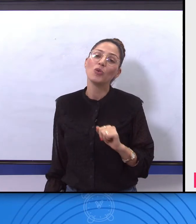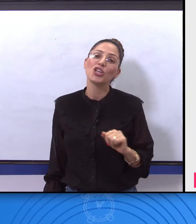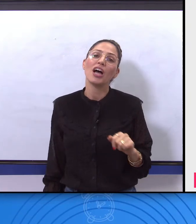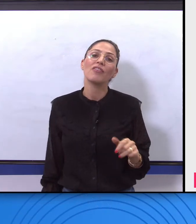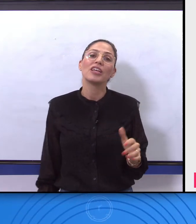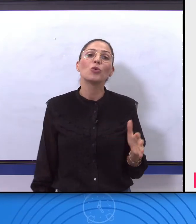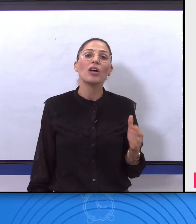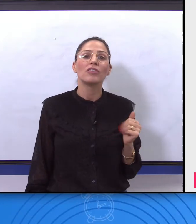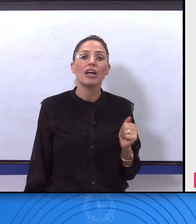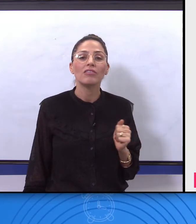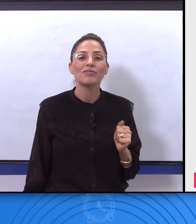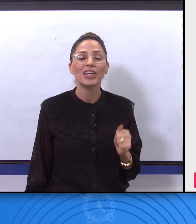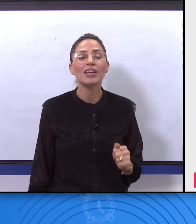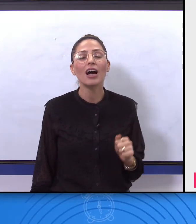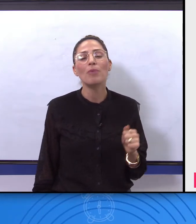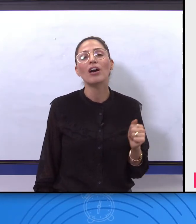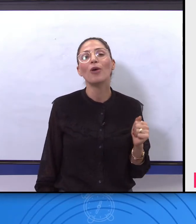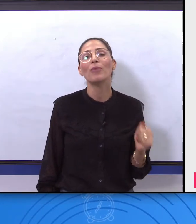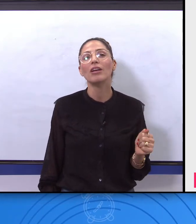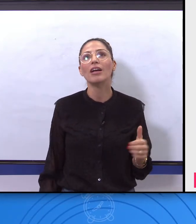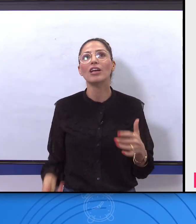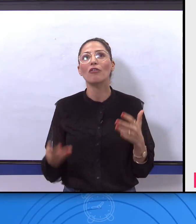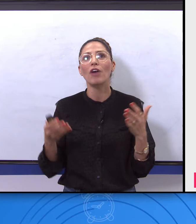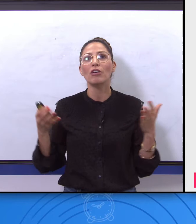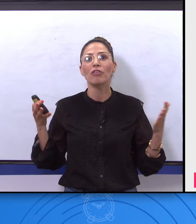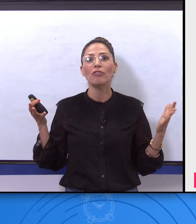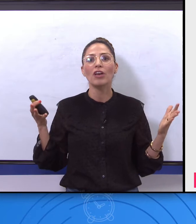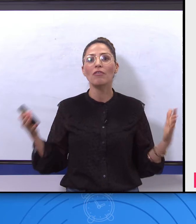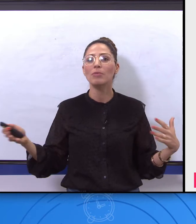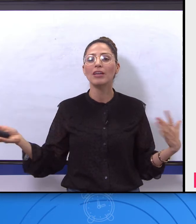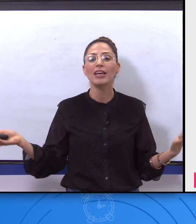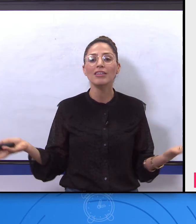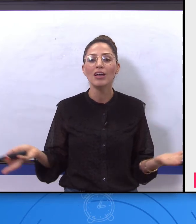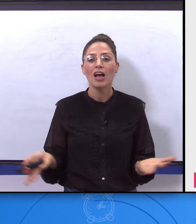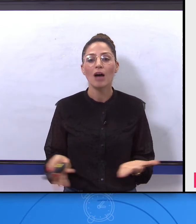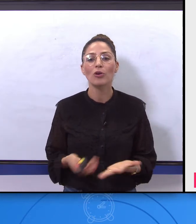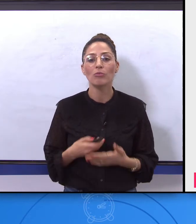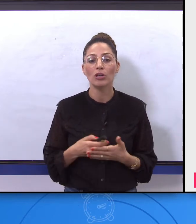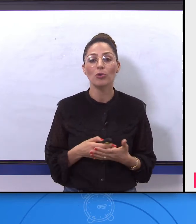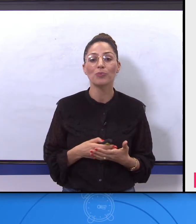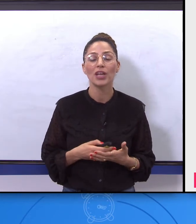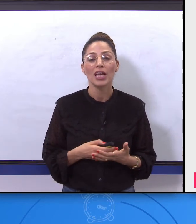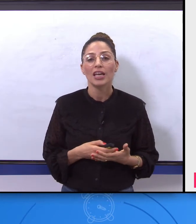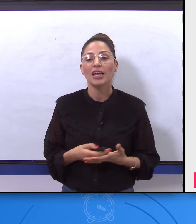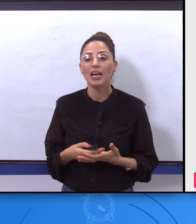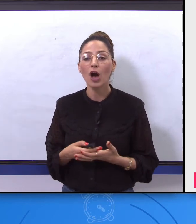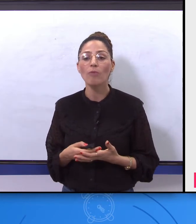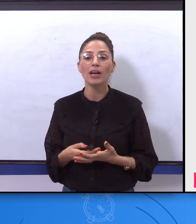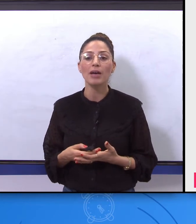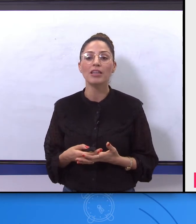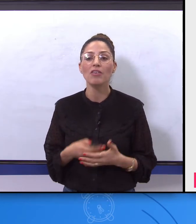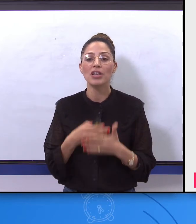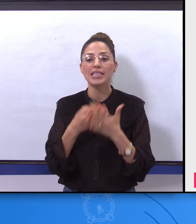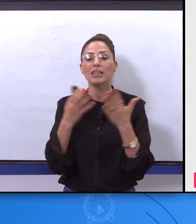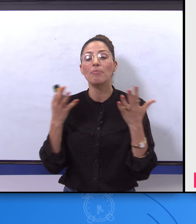האומנית שלנו עכשיו היא נורי אבידב. היא גרה בקרמל, ליד חיפה יפהפייה, ומטיילת המון המון המון. היא לקחה